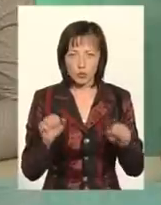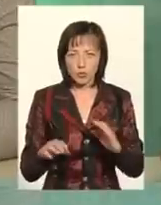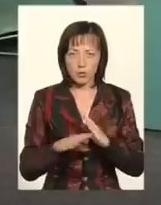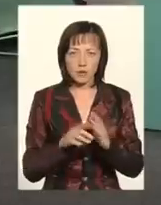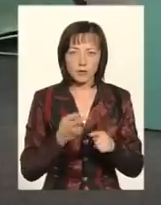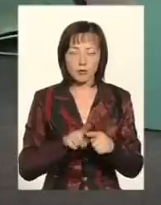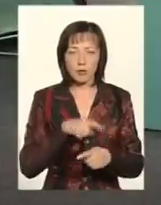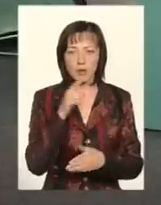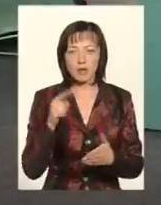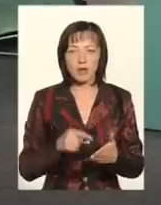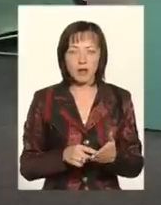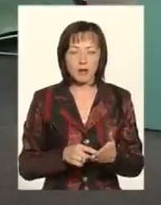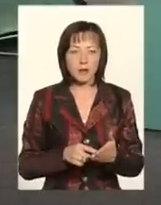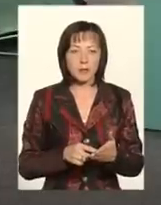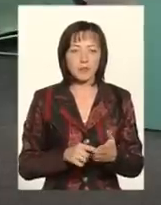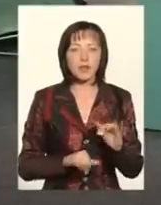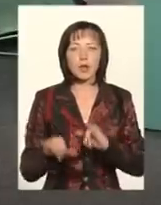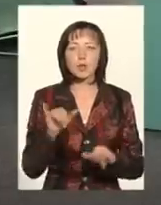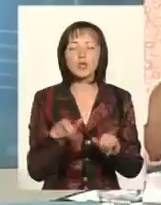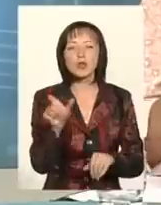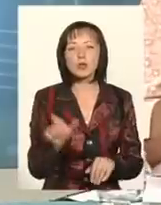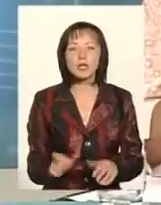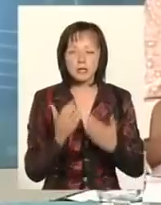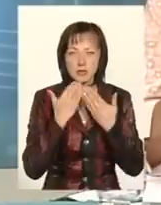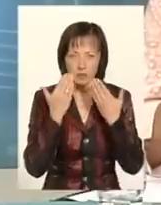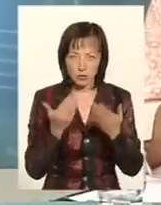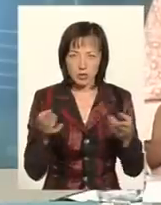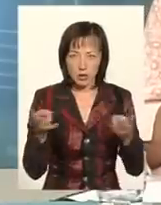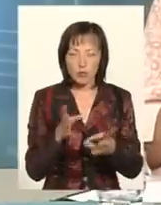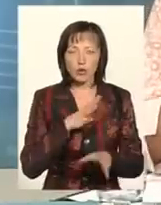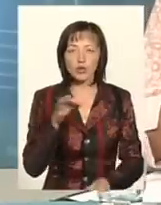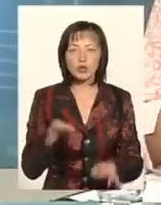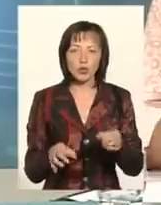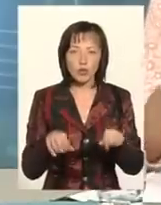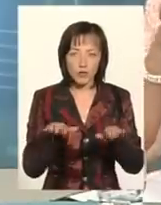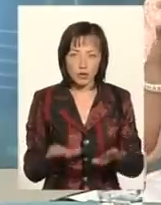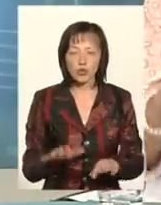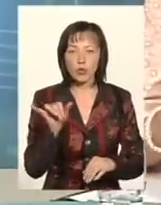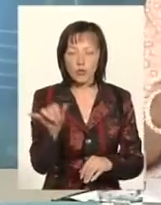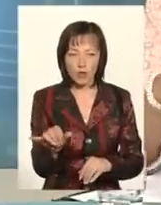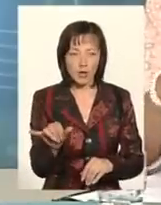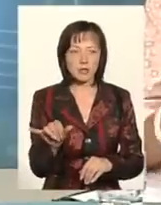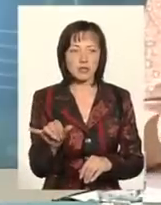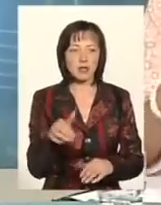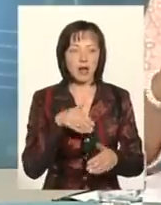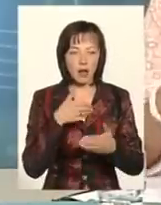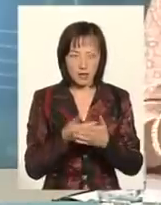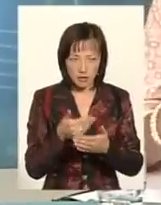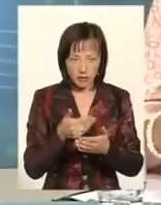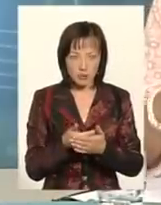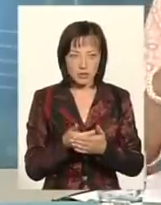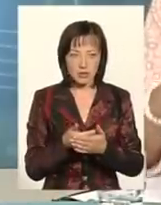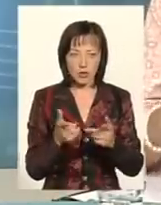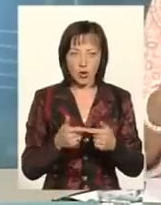питанням чи куди людині звернутися вже були судові рішення вас активістів